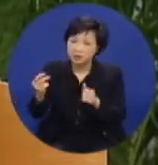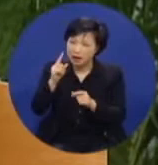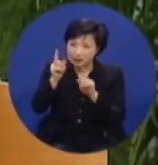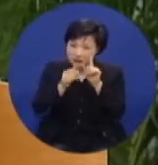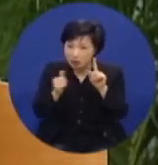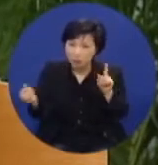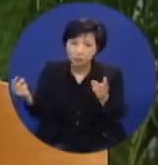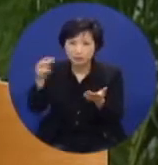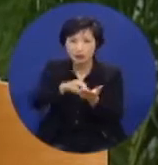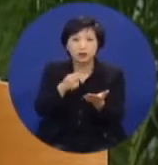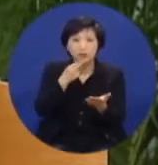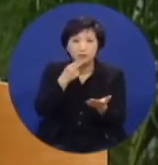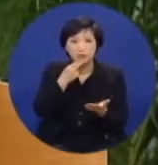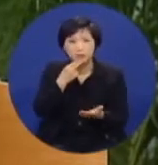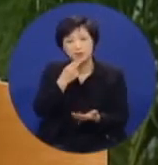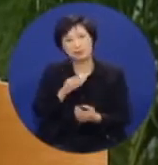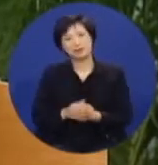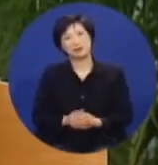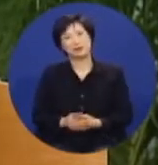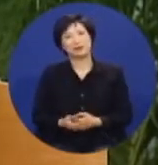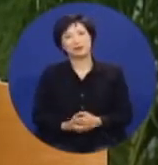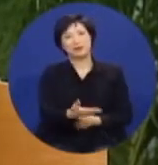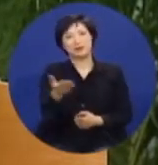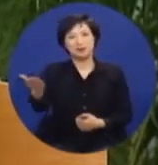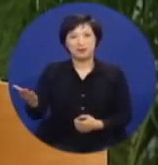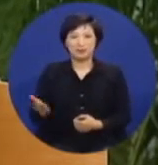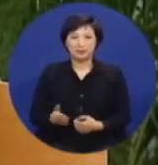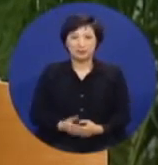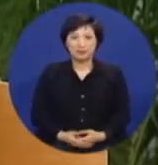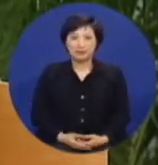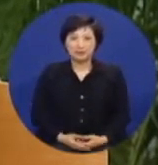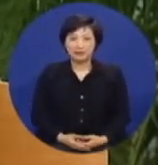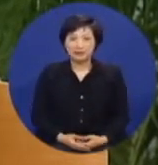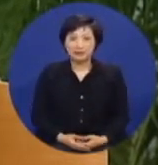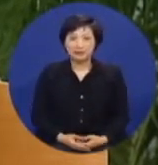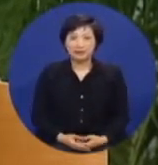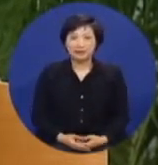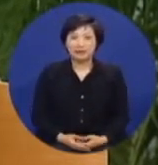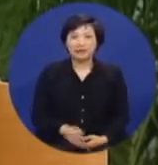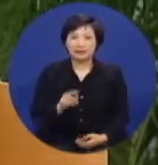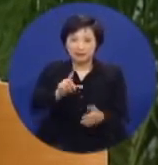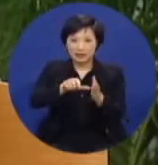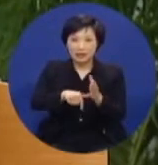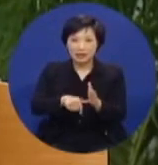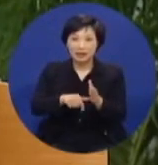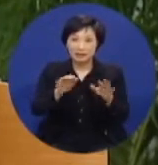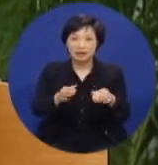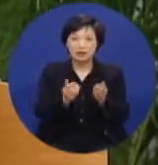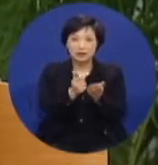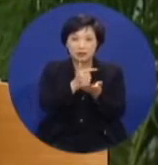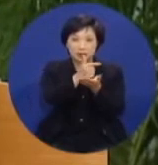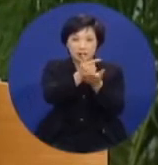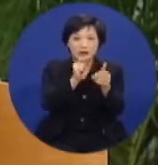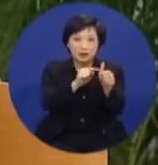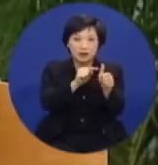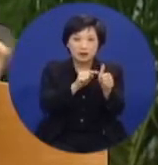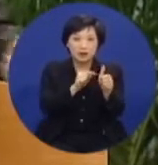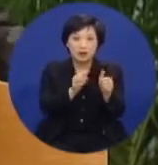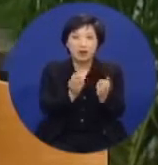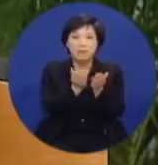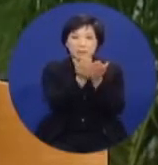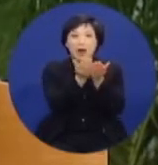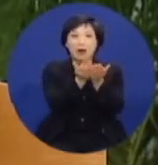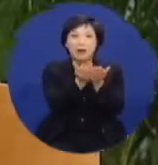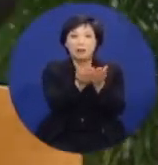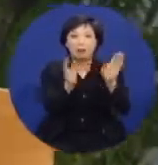예 보세요 이렇게 그때부터 또 와야 풍운을 타 더라 탄